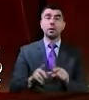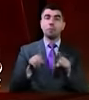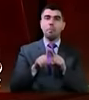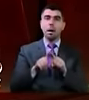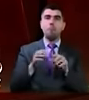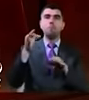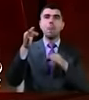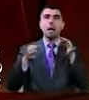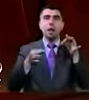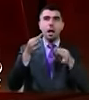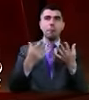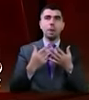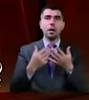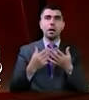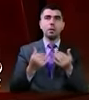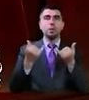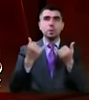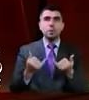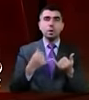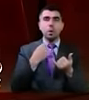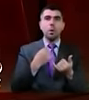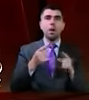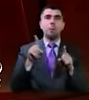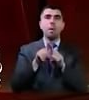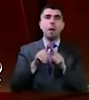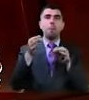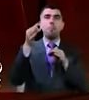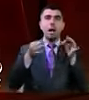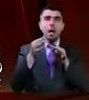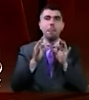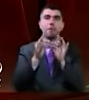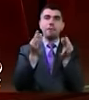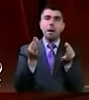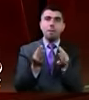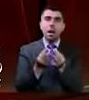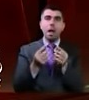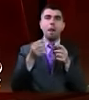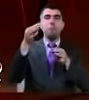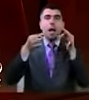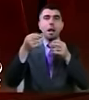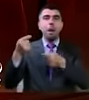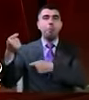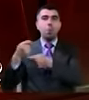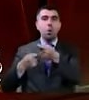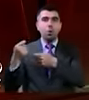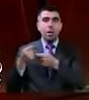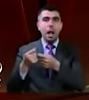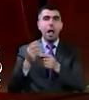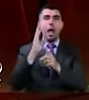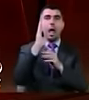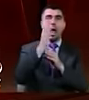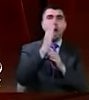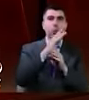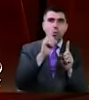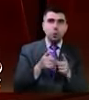محكمة، عندنا الآن القضاء العادي، عندنا القضاء الإداري، عندنا القضاء التجاري، يمكن تكون أقسام كأقسام الأسرة،